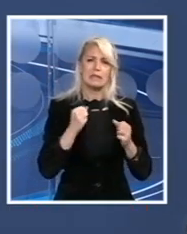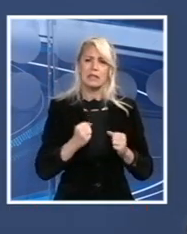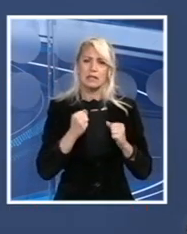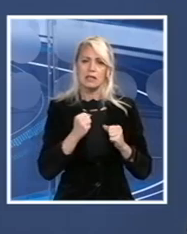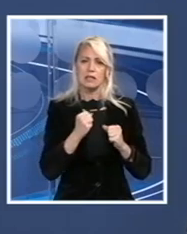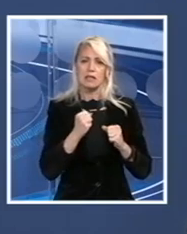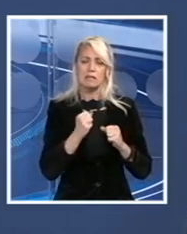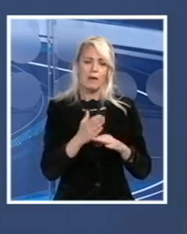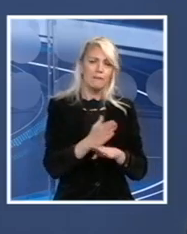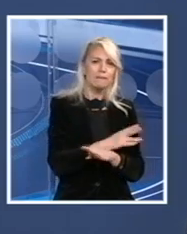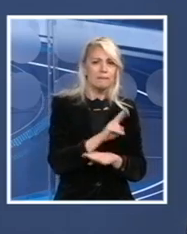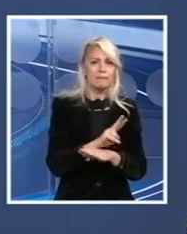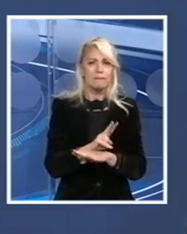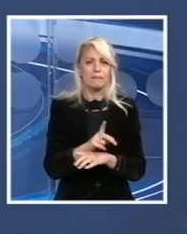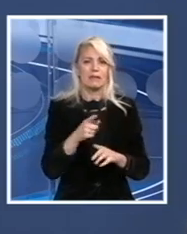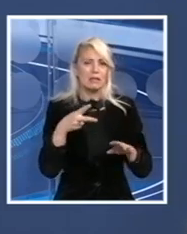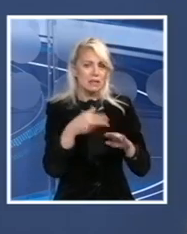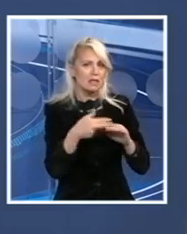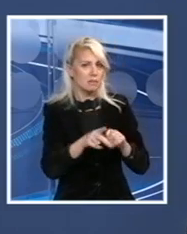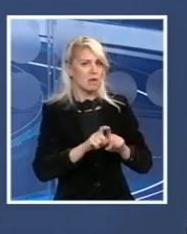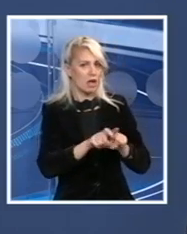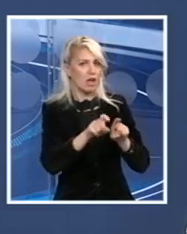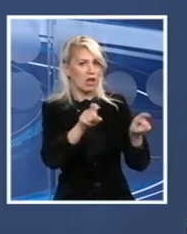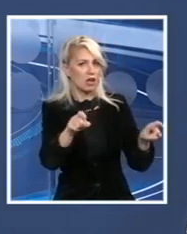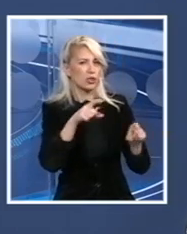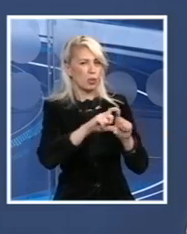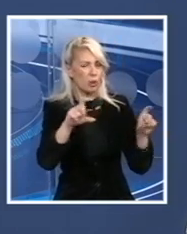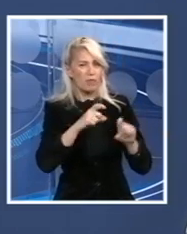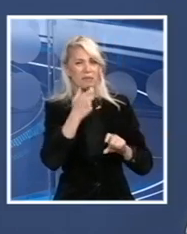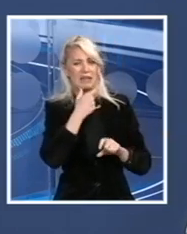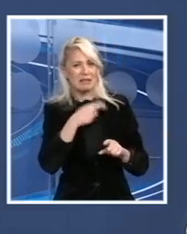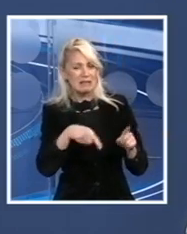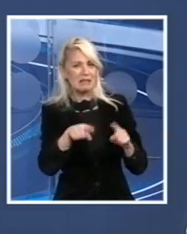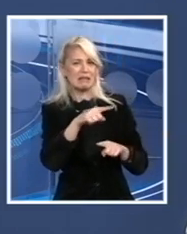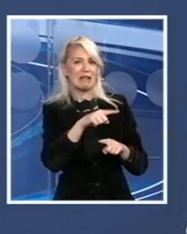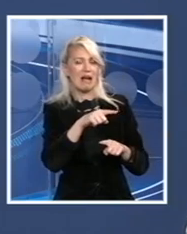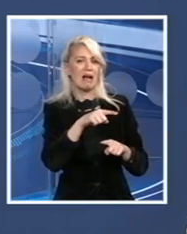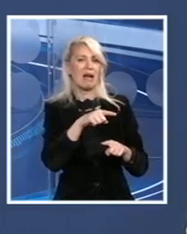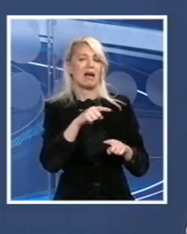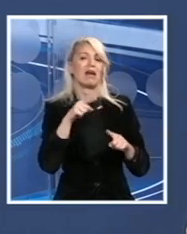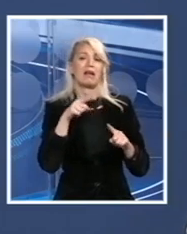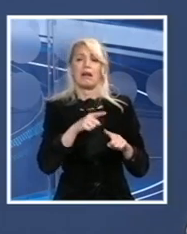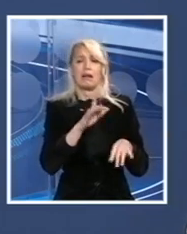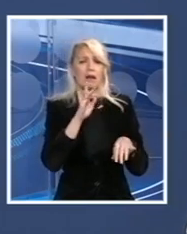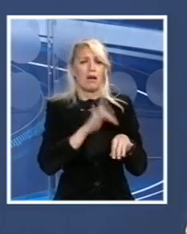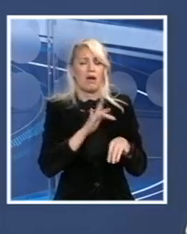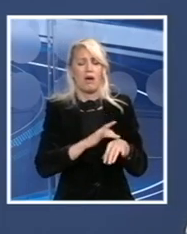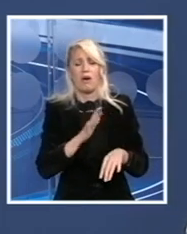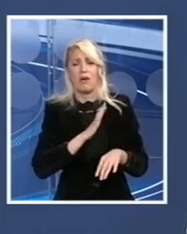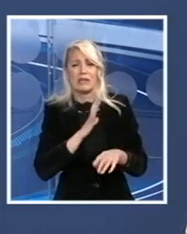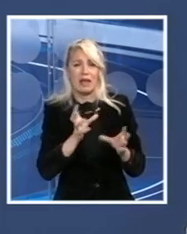usmerene da sprečimo prenošenje infekcije u ovim ustanovama gde se nalaze naši građani koji su najosjetljiviji